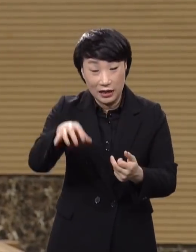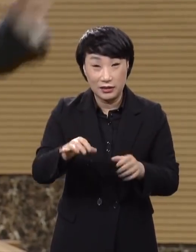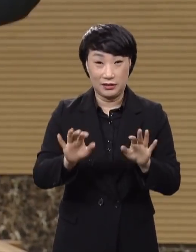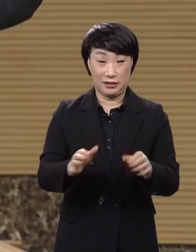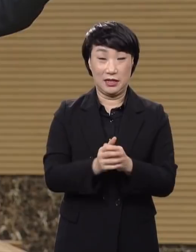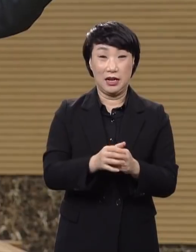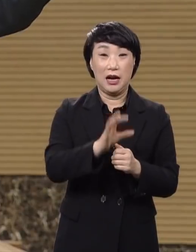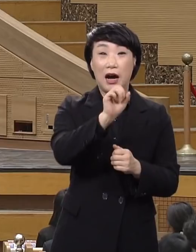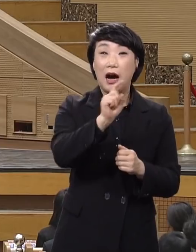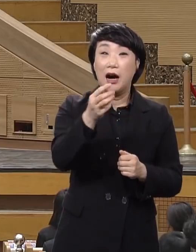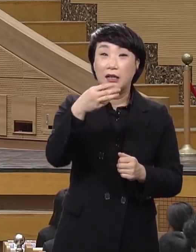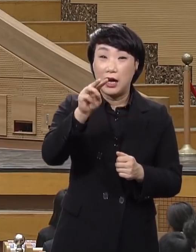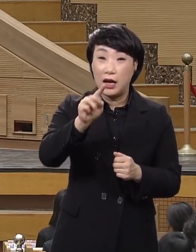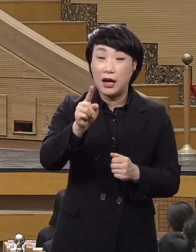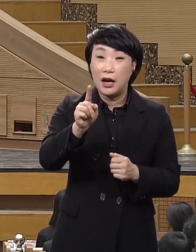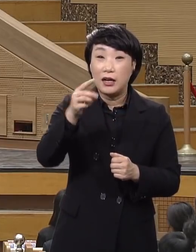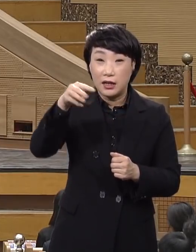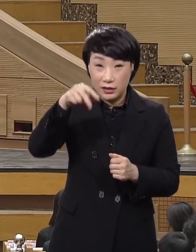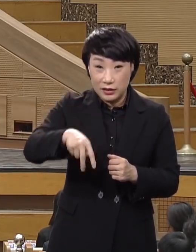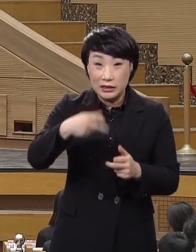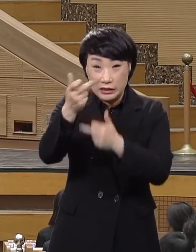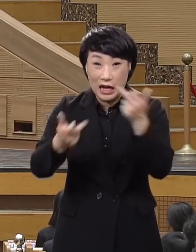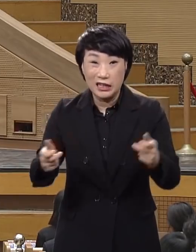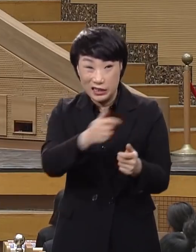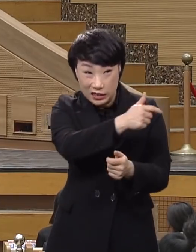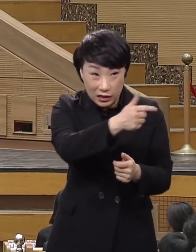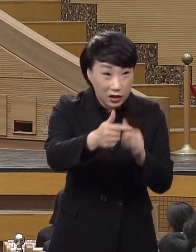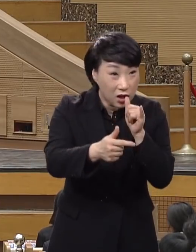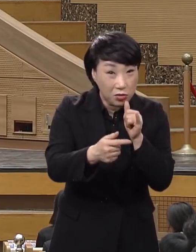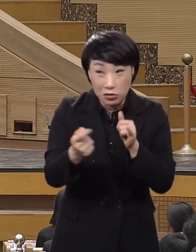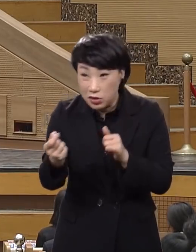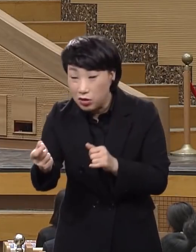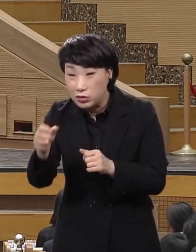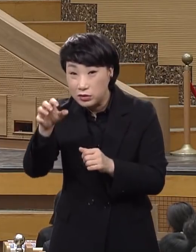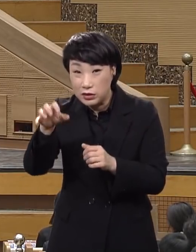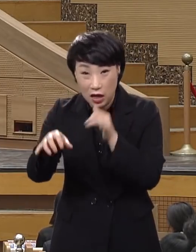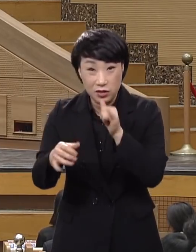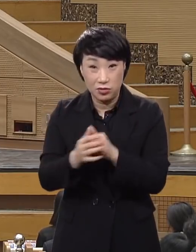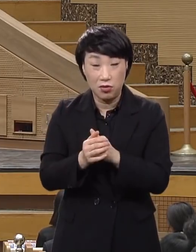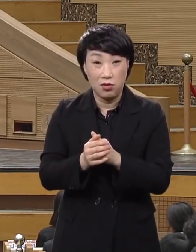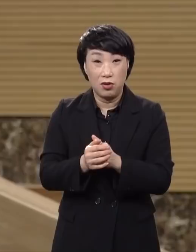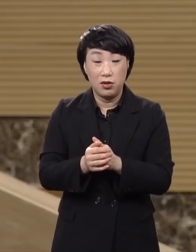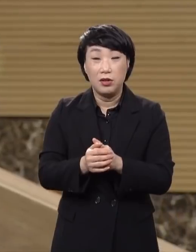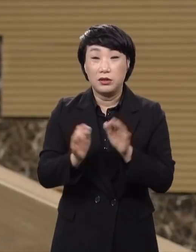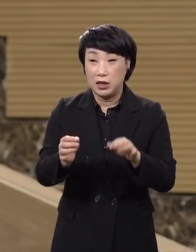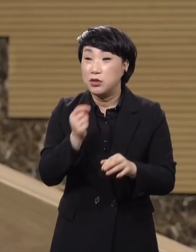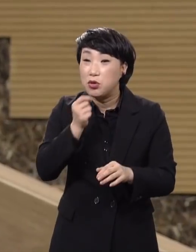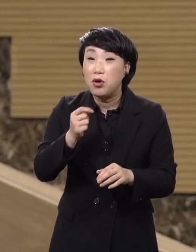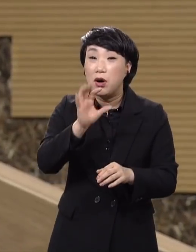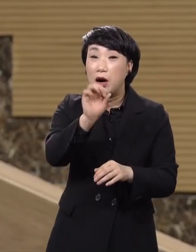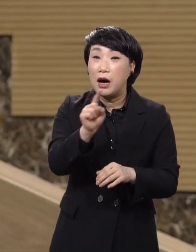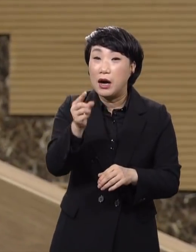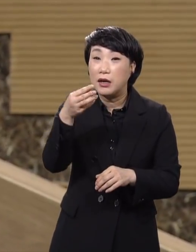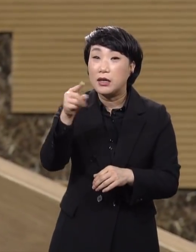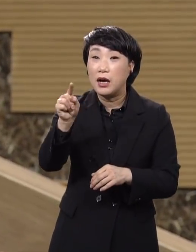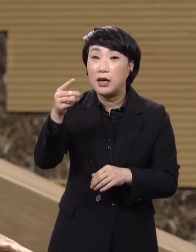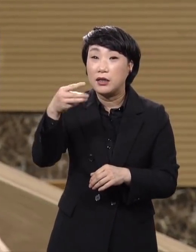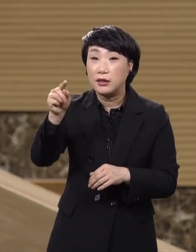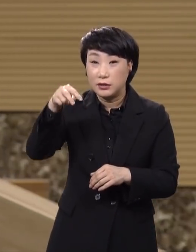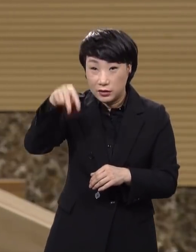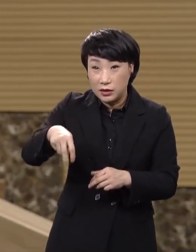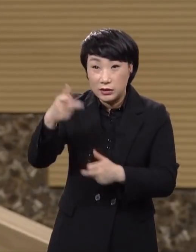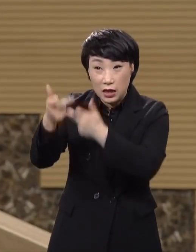아라라산이 큰 아라라산이 있고 작은 아라라산이 소아라라산. 거기를 이렇게